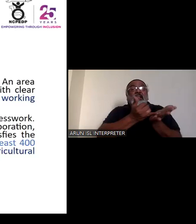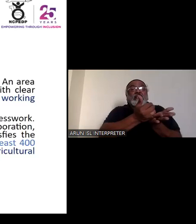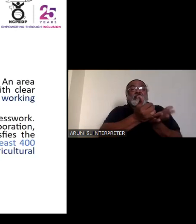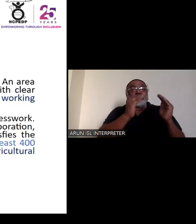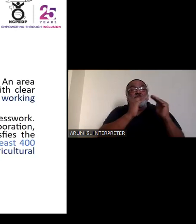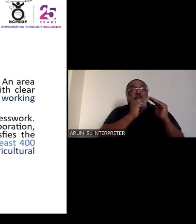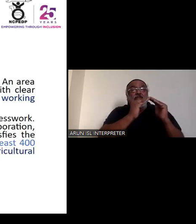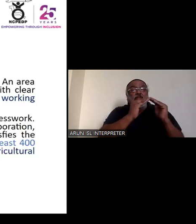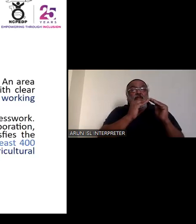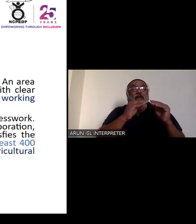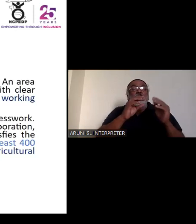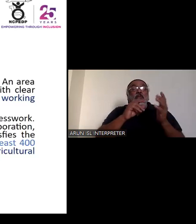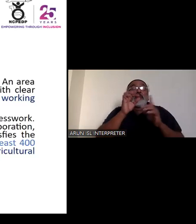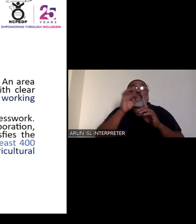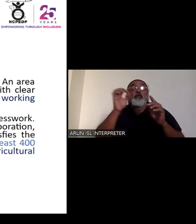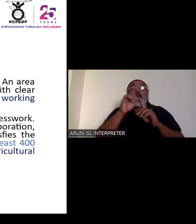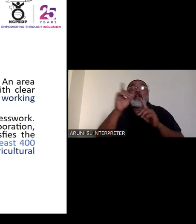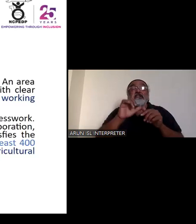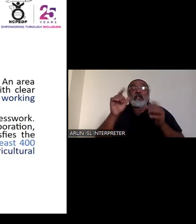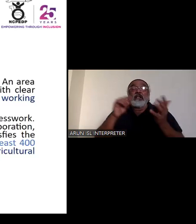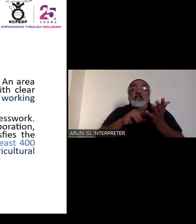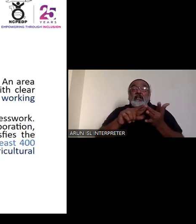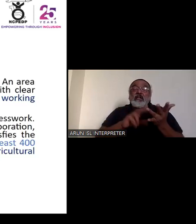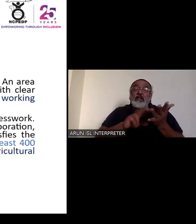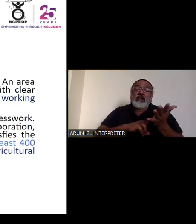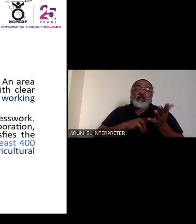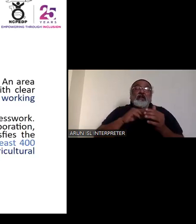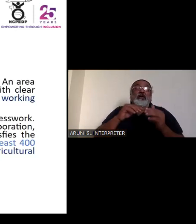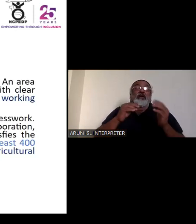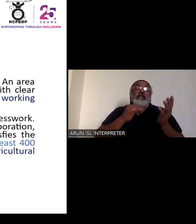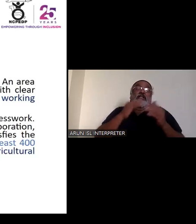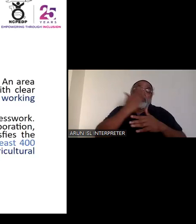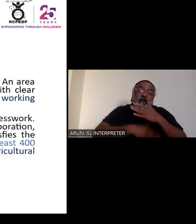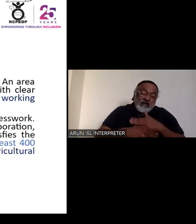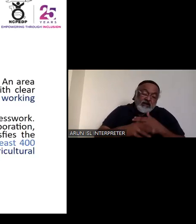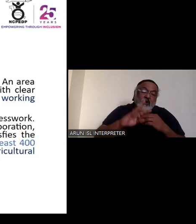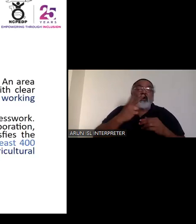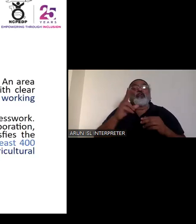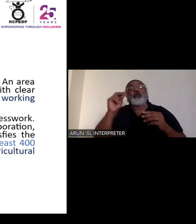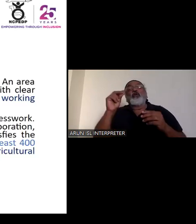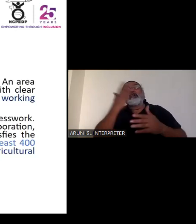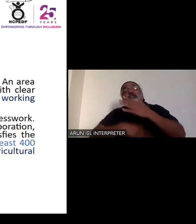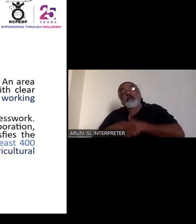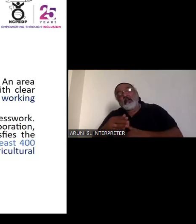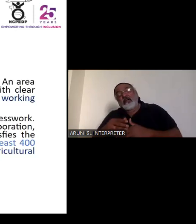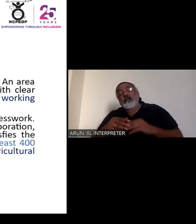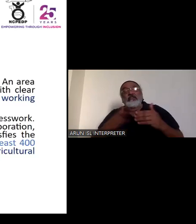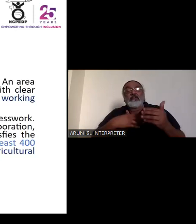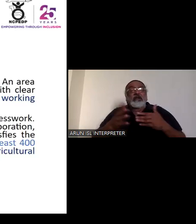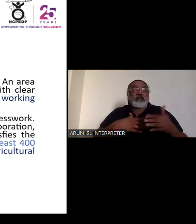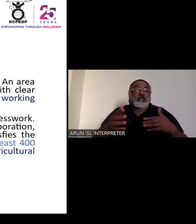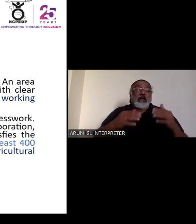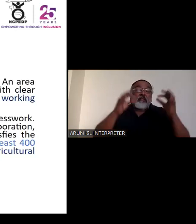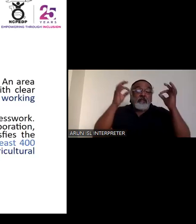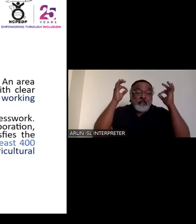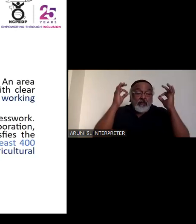our population, be it disabled or non-disabled, reside in the rural parts of the India. ठीक है, तो सबसे